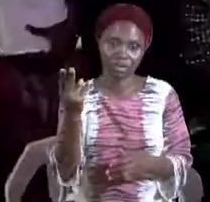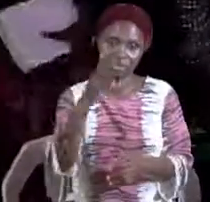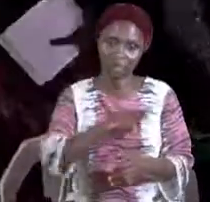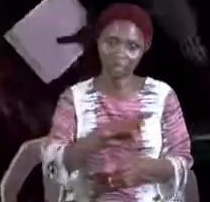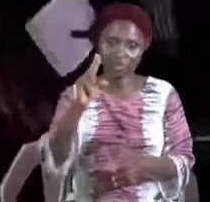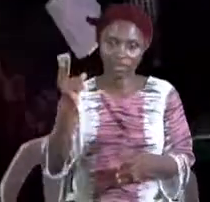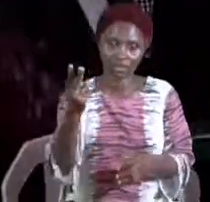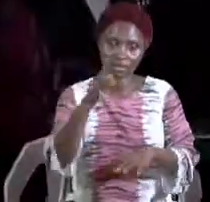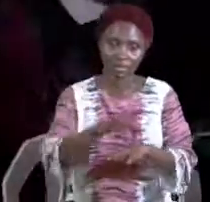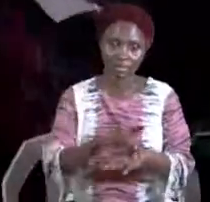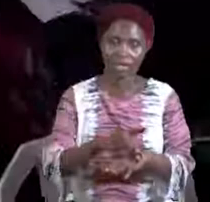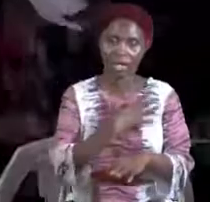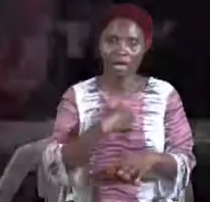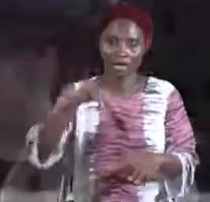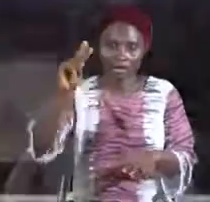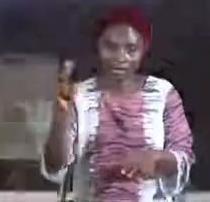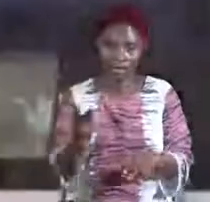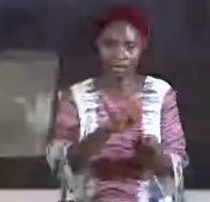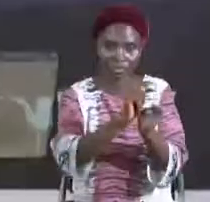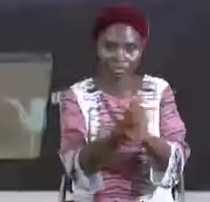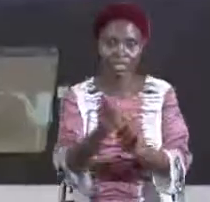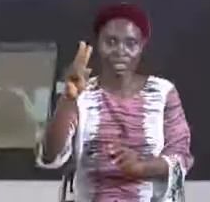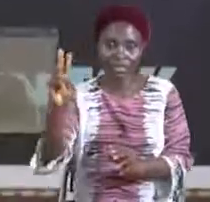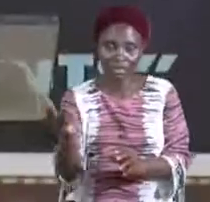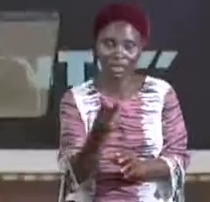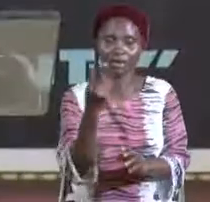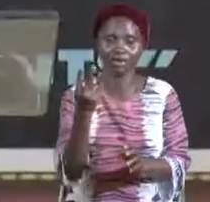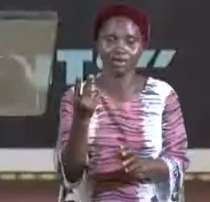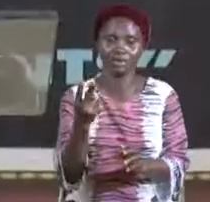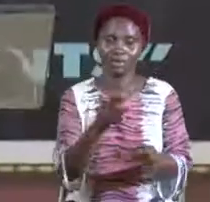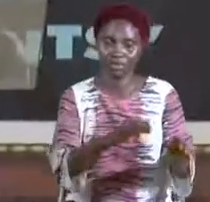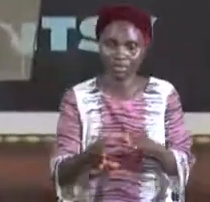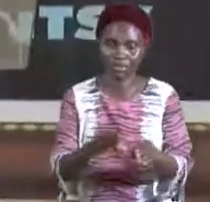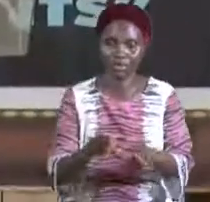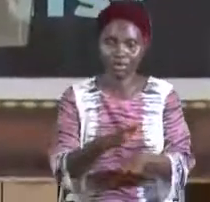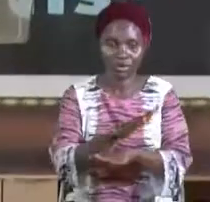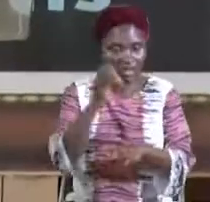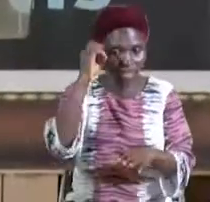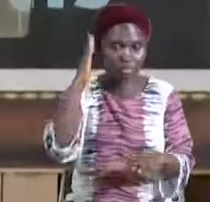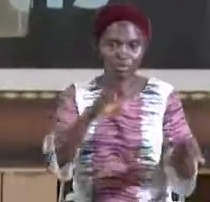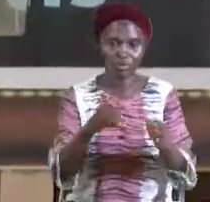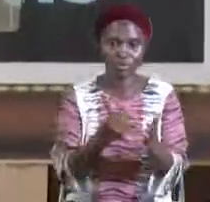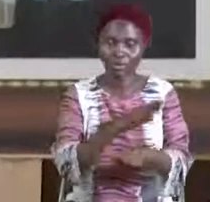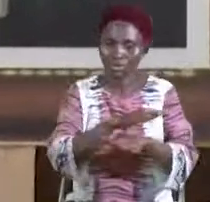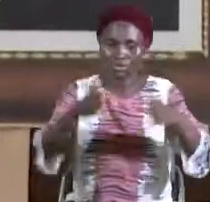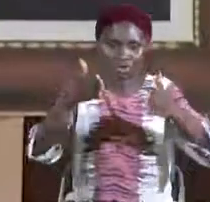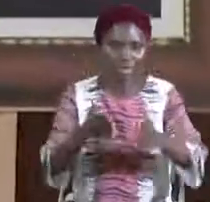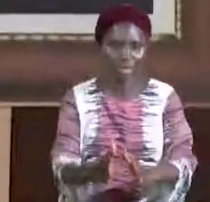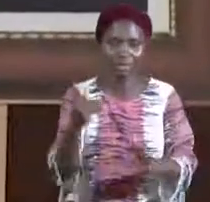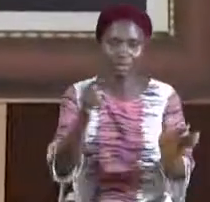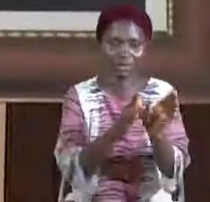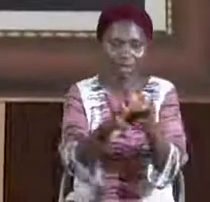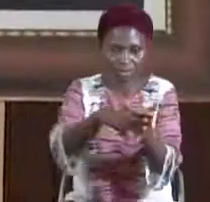Double grâce, seconde grâce, seconde touche, seconde transformation, seconde accomplissement. Second accomplissement. Ne permets pas le public